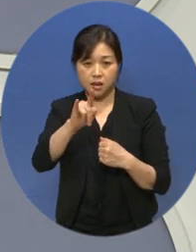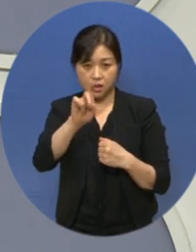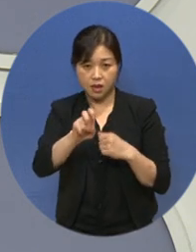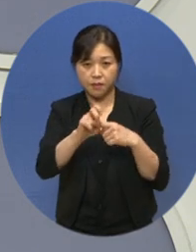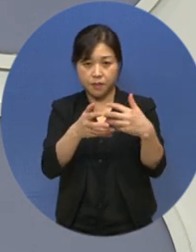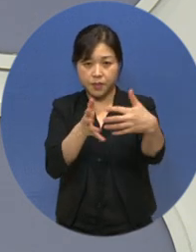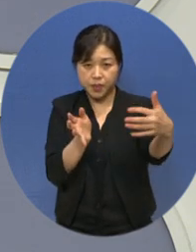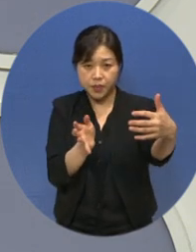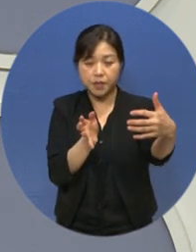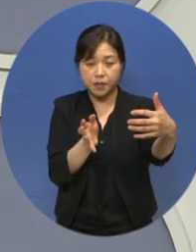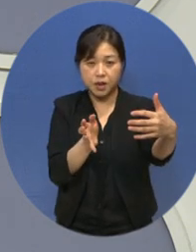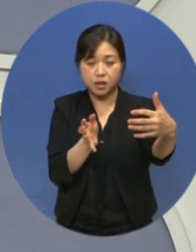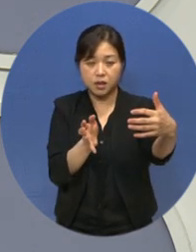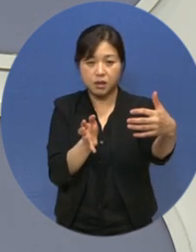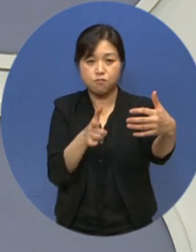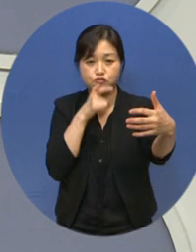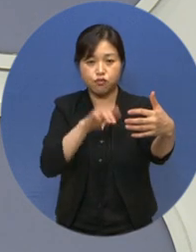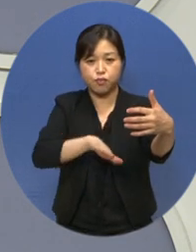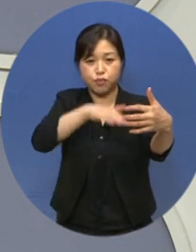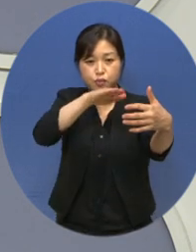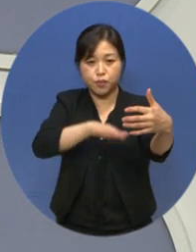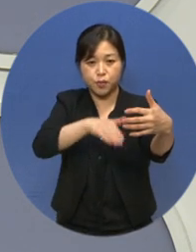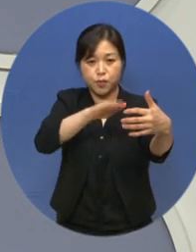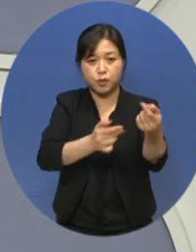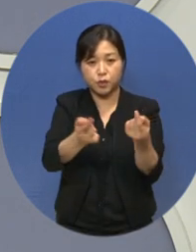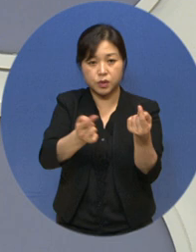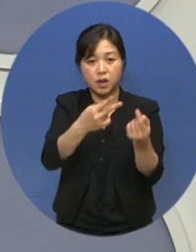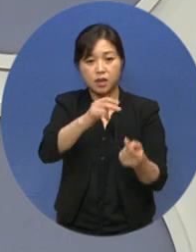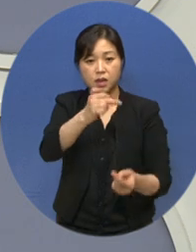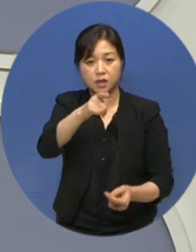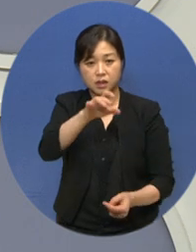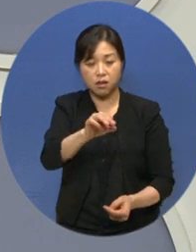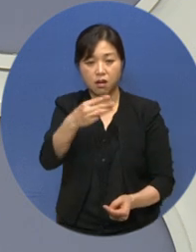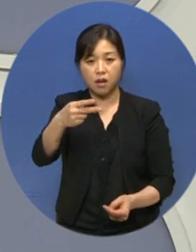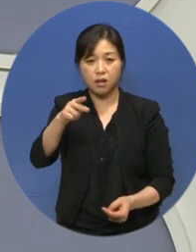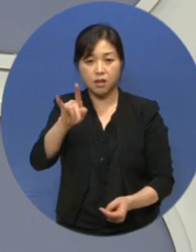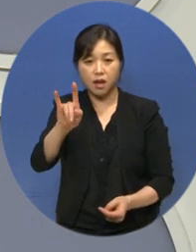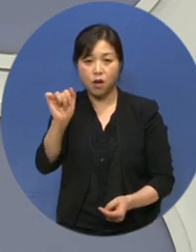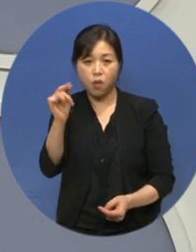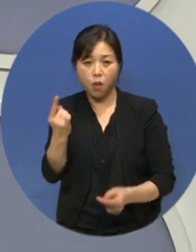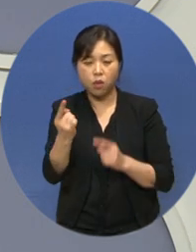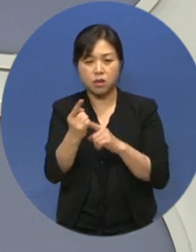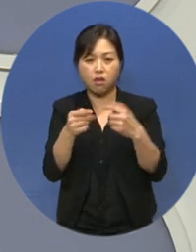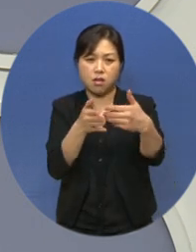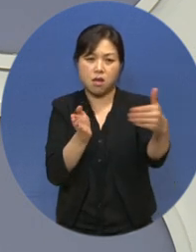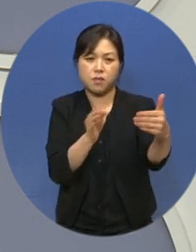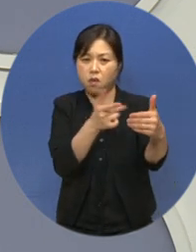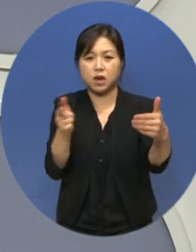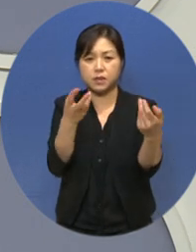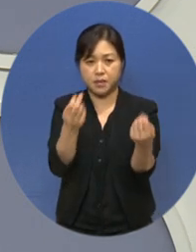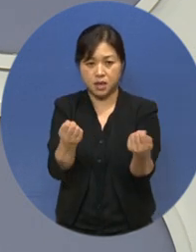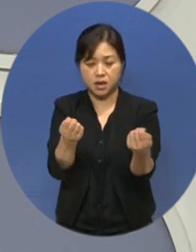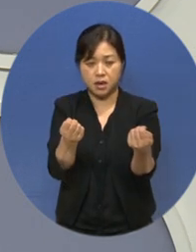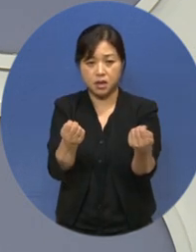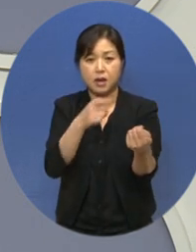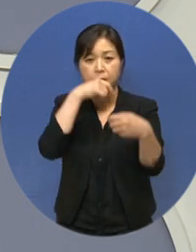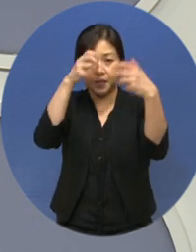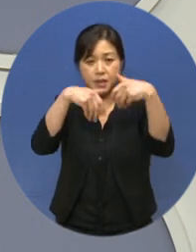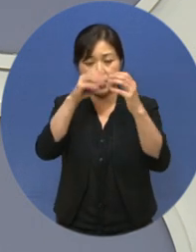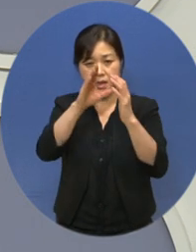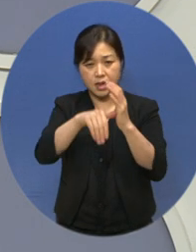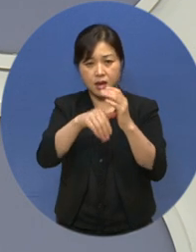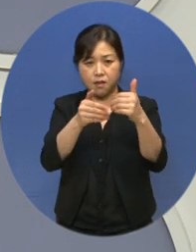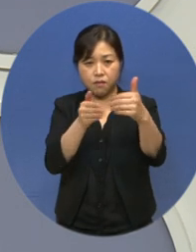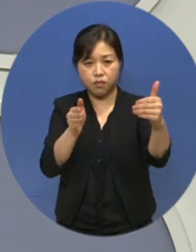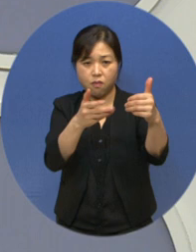서이추 나비 여러가지 때 믿는데 대청댐 대우 때 그래도 먹고 있는데요 예 사직을 자막 위험 또한 계속 방류를 합니다 되게